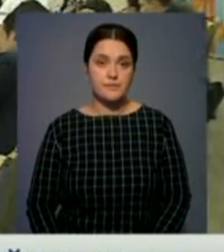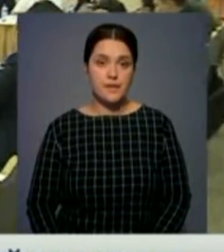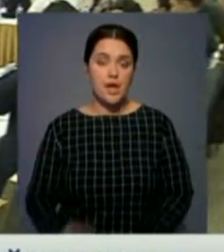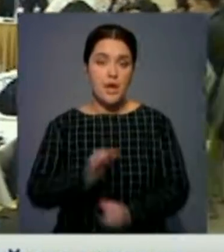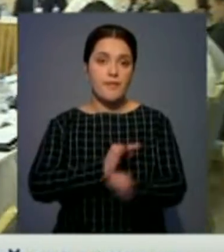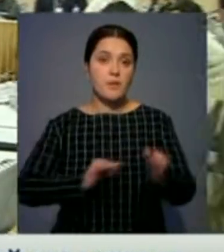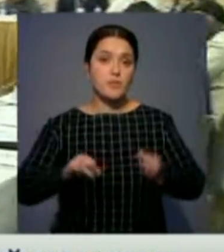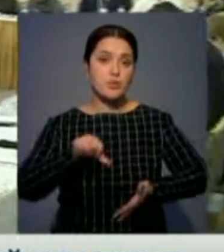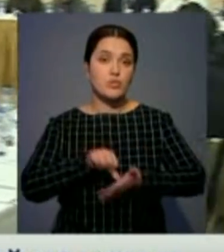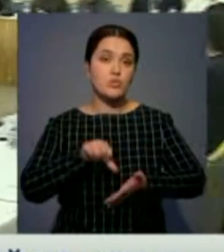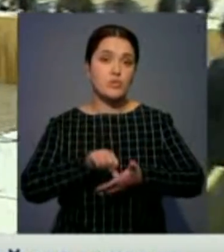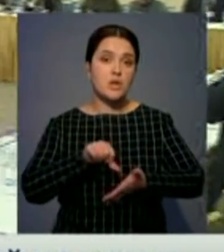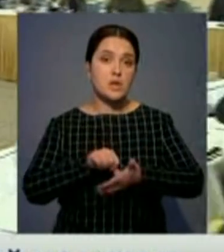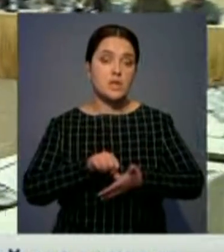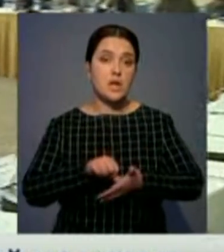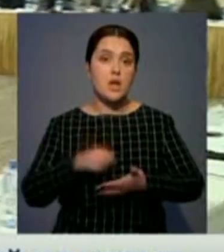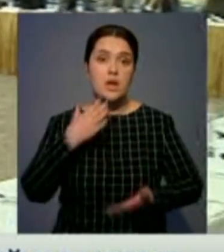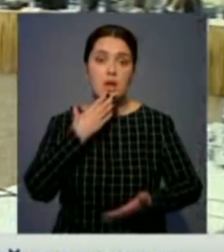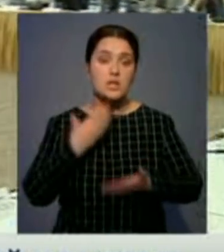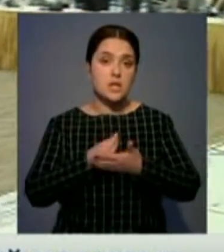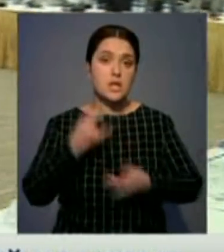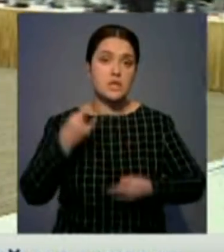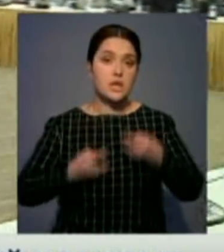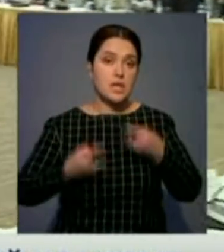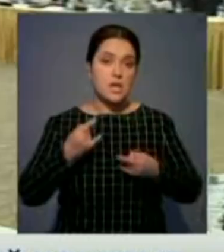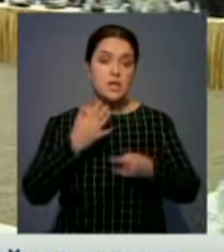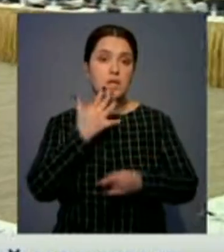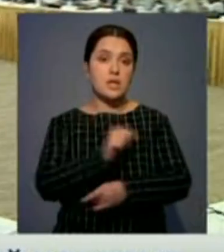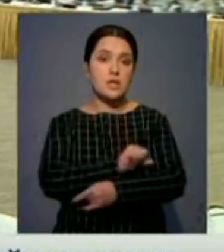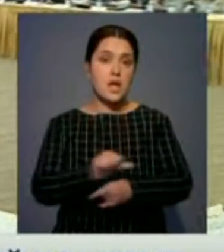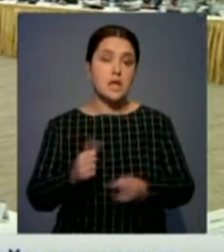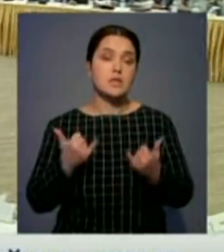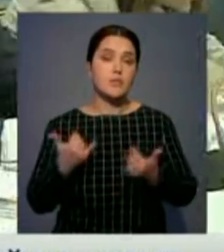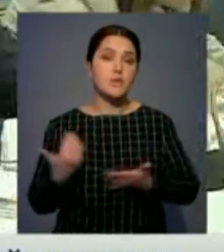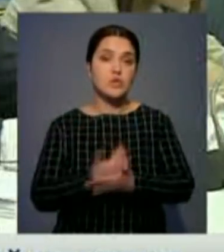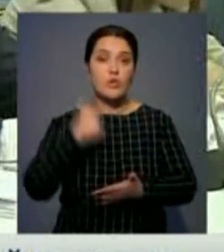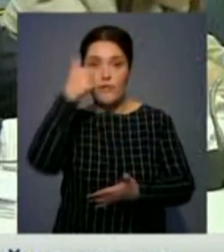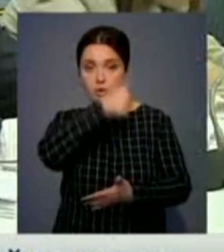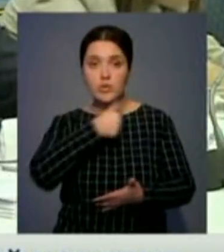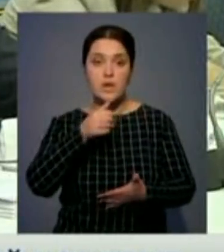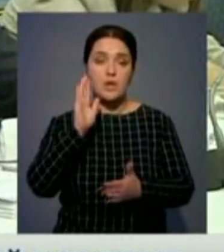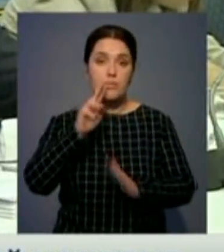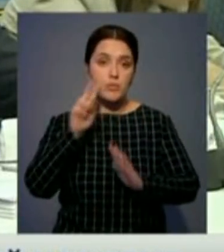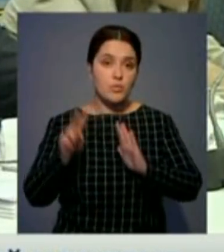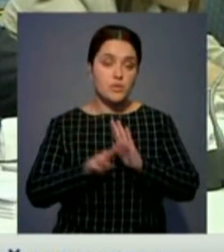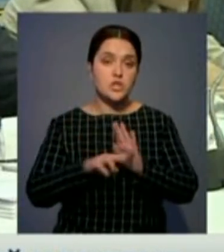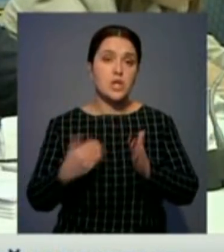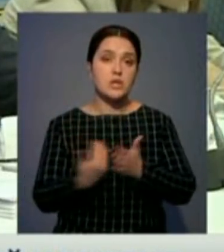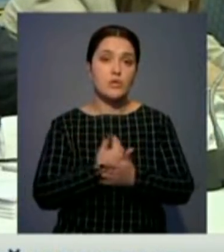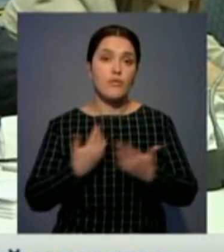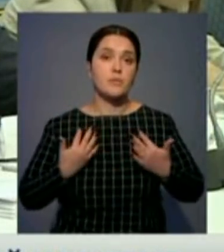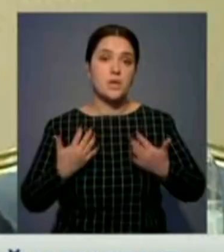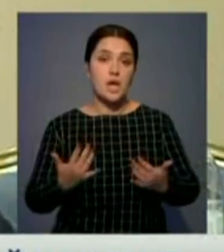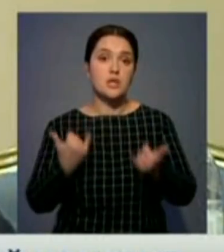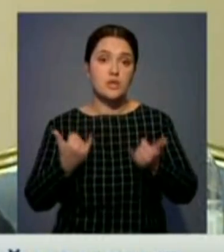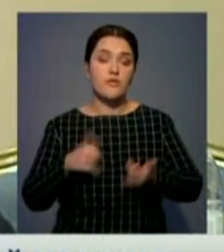В обсуждении принимали участие как представители отечественных телеканалов, так и иностранных. И теперь с нового года все они будут подчиняться